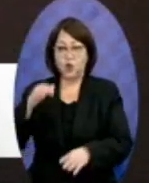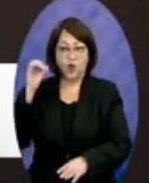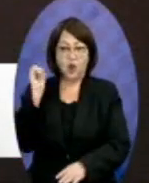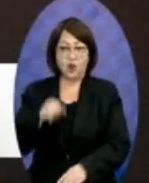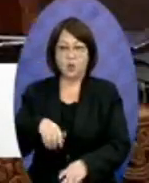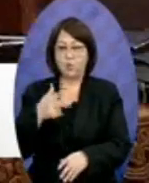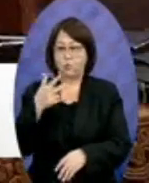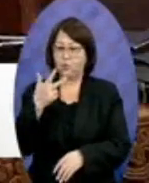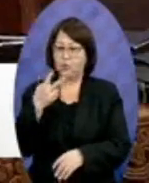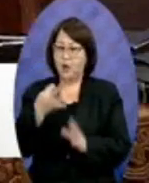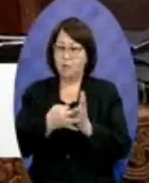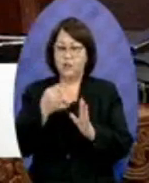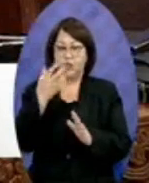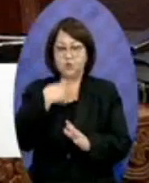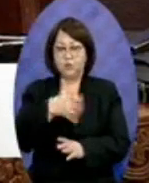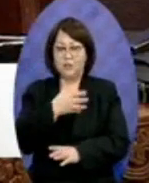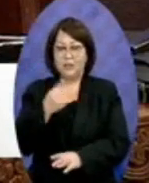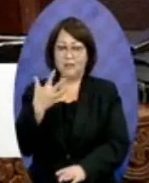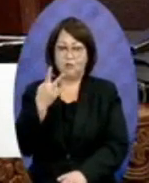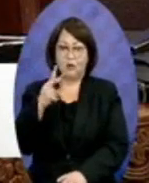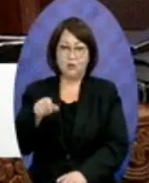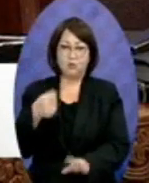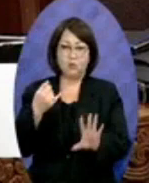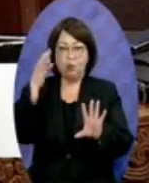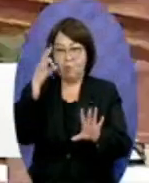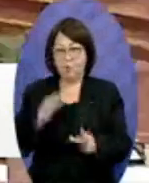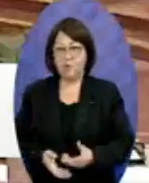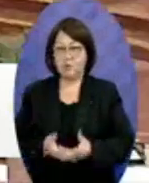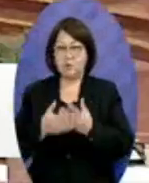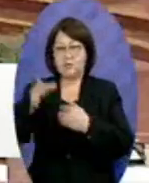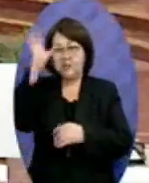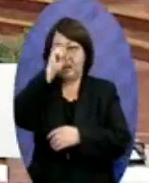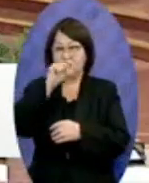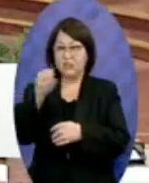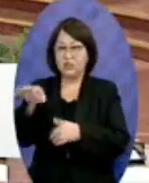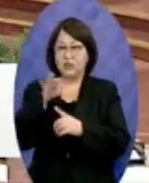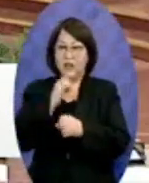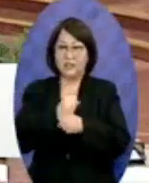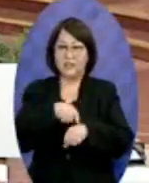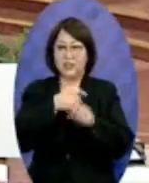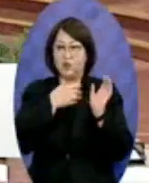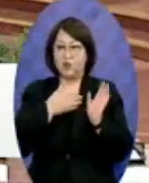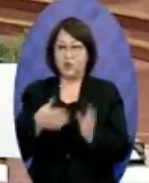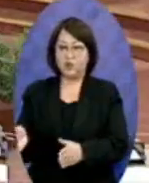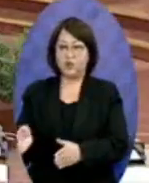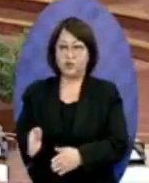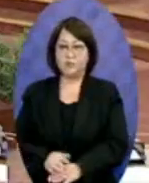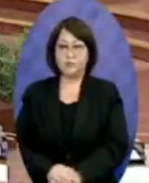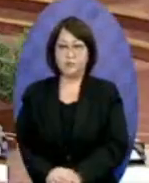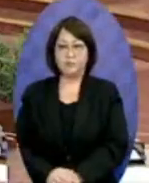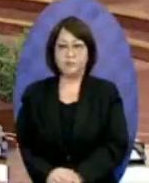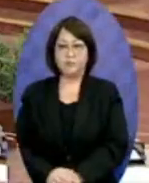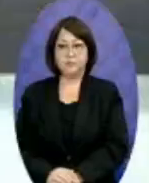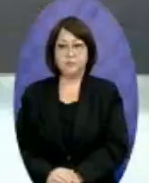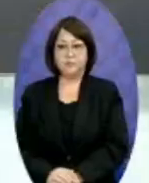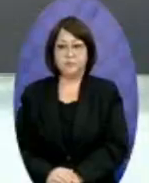гишүүний 52.6% дэмжсэн юм. Ингээд сайдыг томилох асуудал хойшилсан юм а.